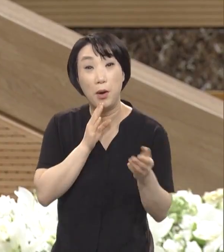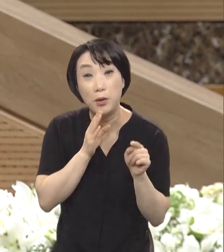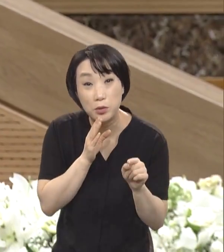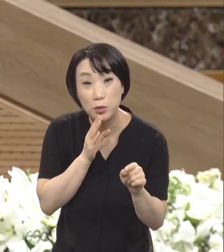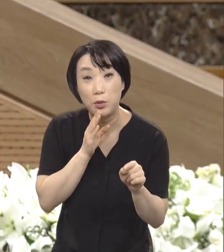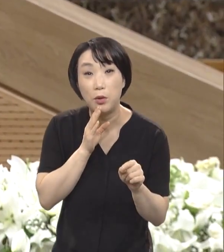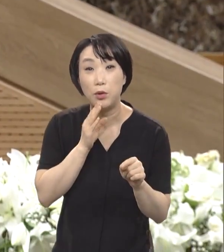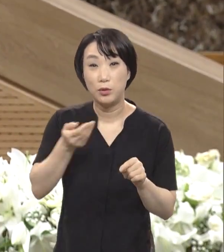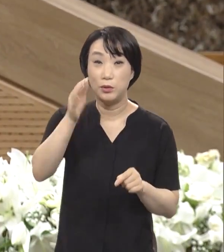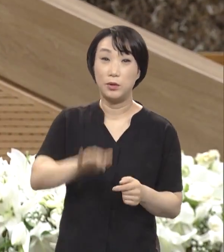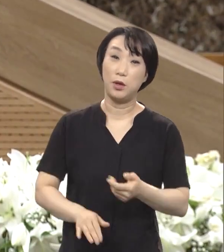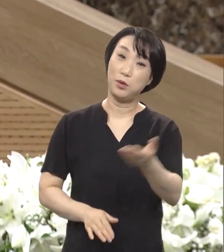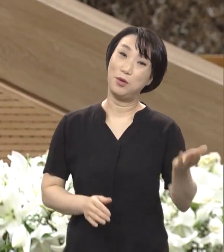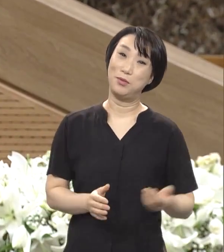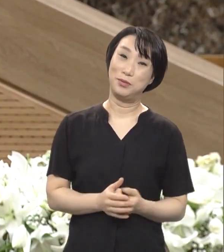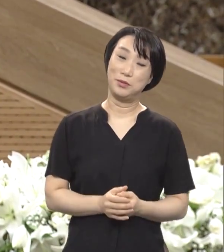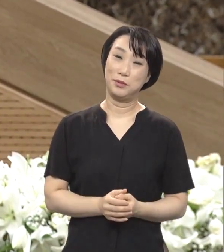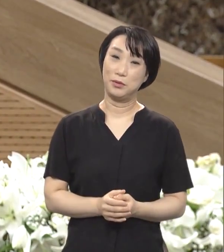그런데